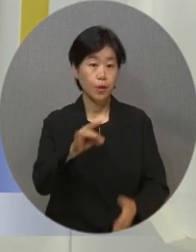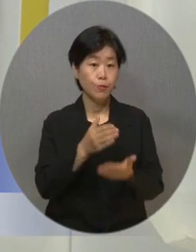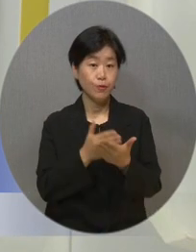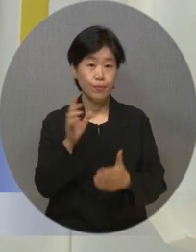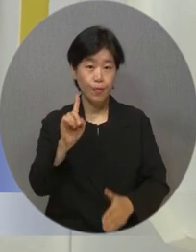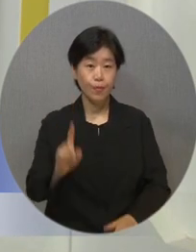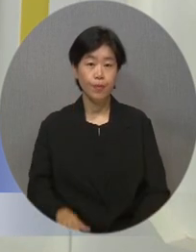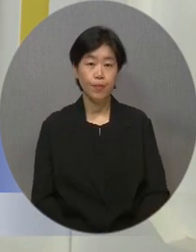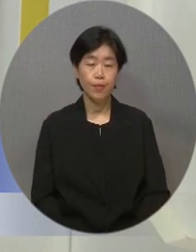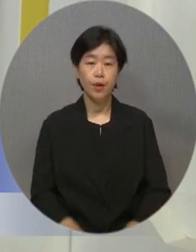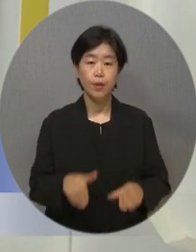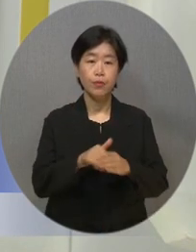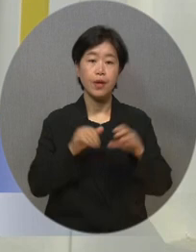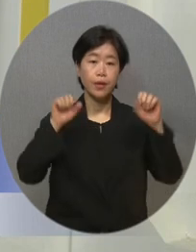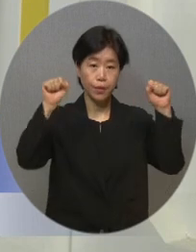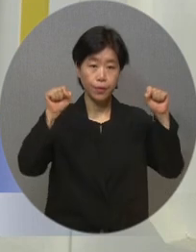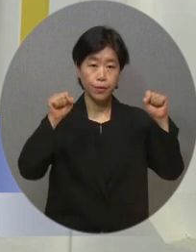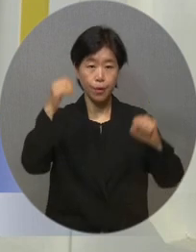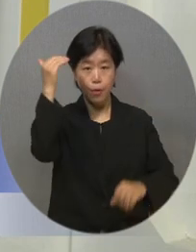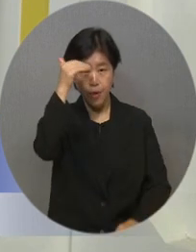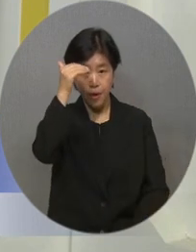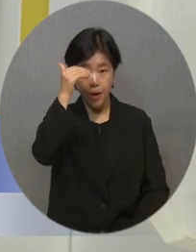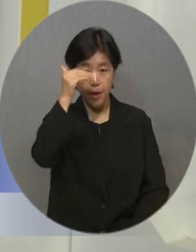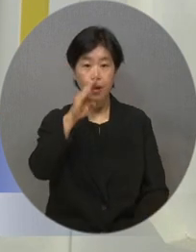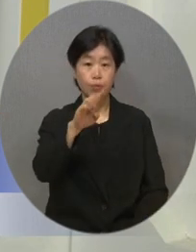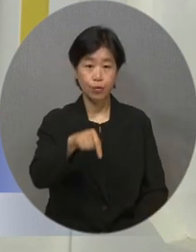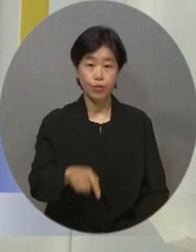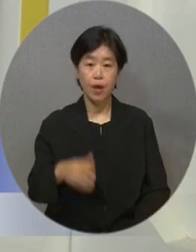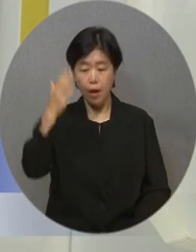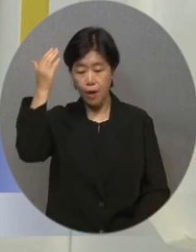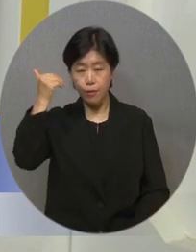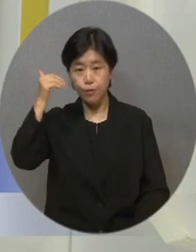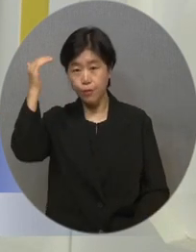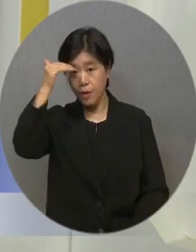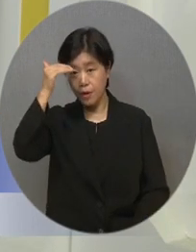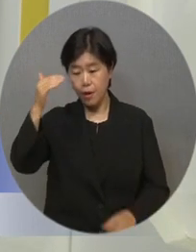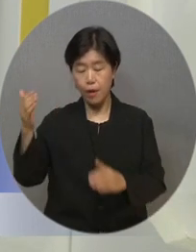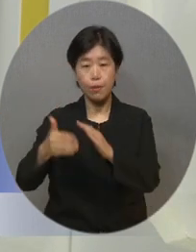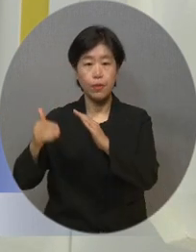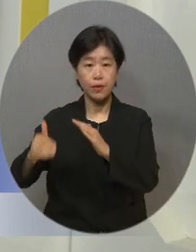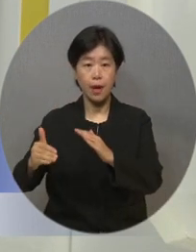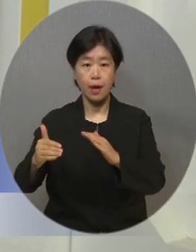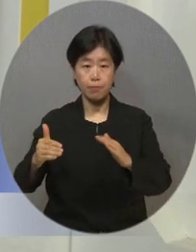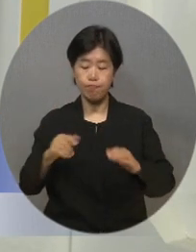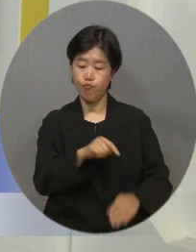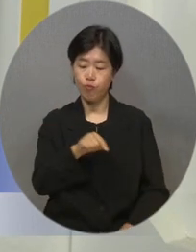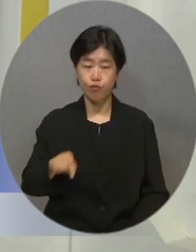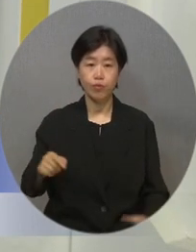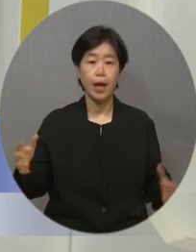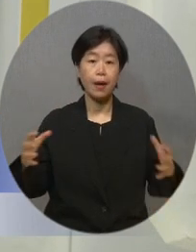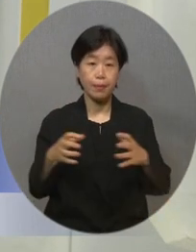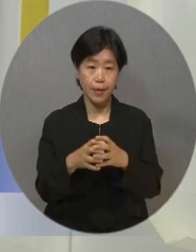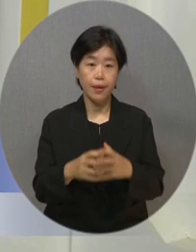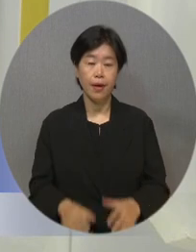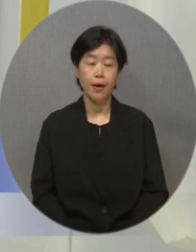기사입니다 문화체육관광부가 한국관광공사와 함께 2024 열린관광지